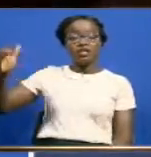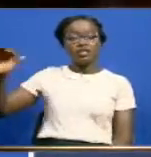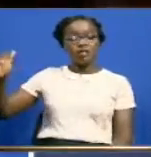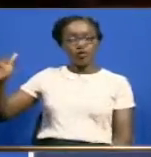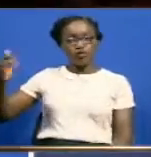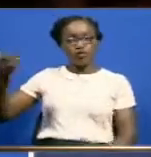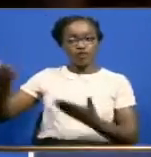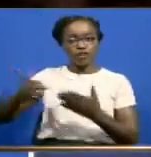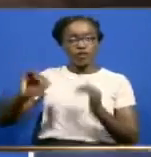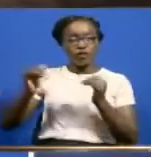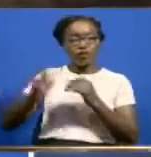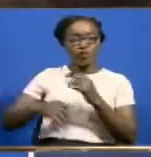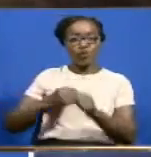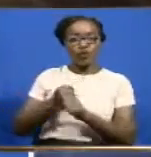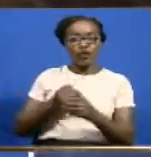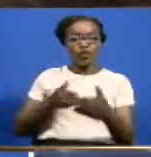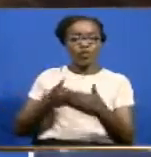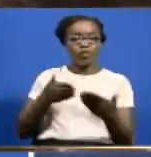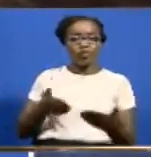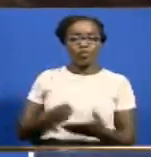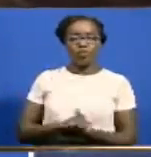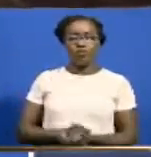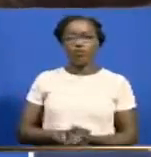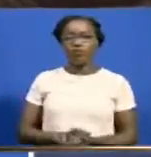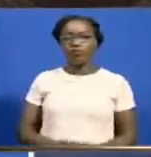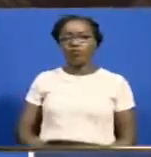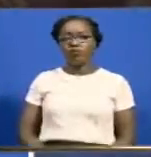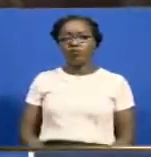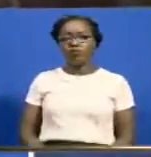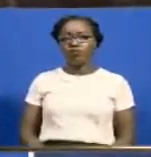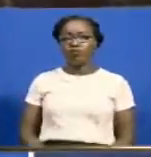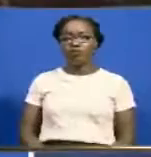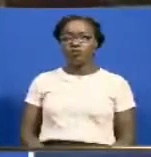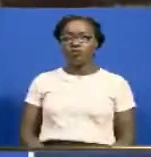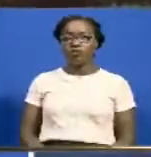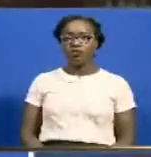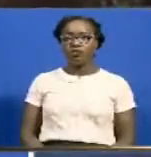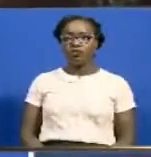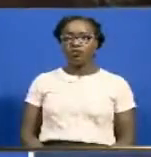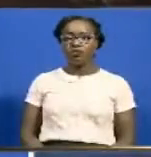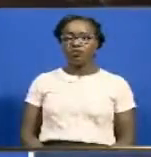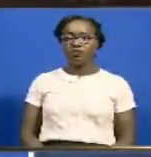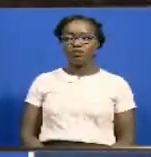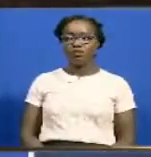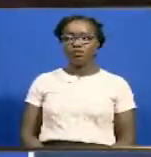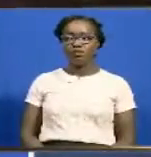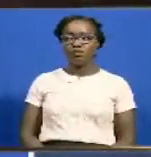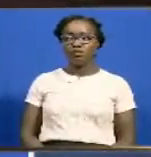kukaribisha mwaka mpya. Nikiripotia darubini ya Channel 1, naitwa Safin Achengo.